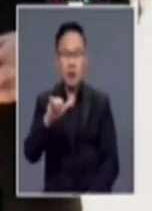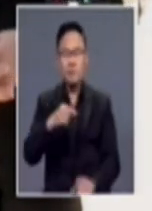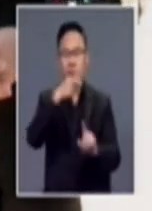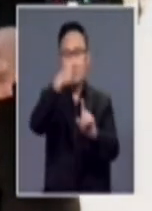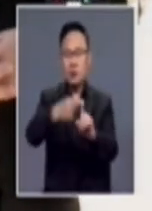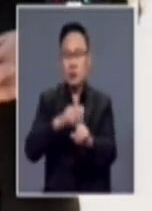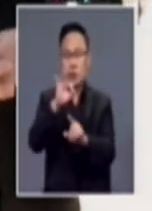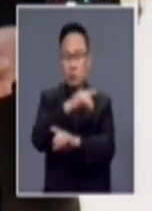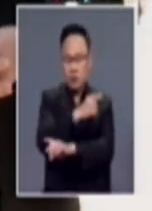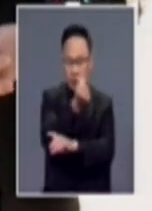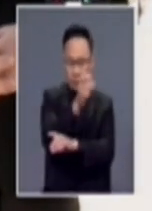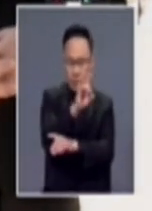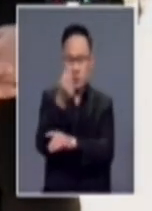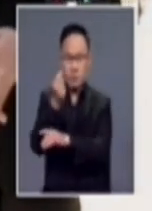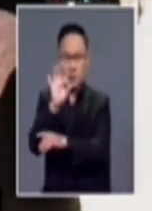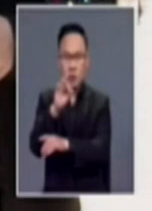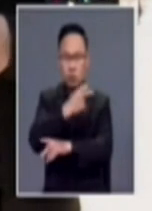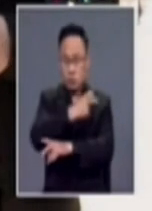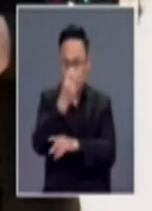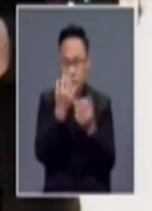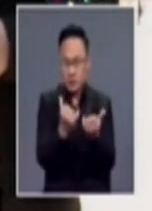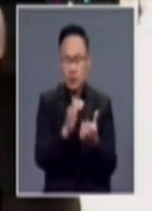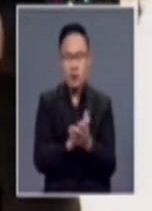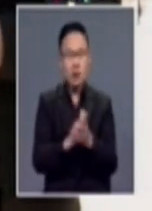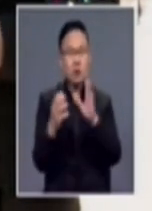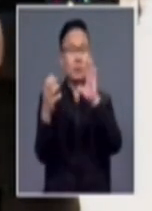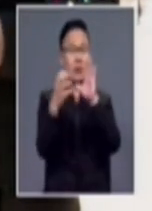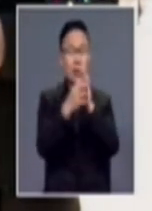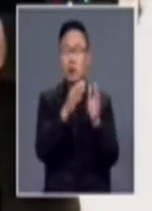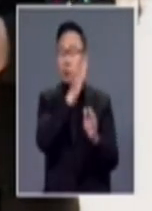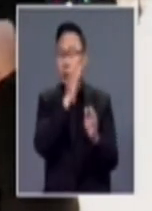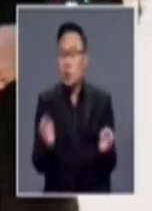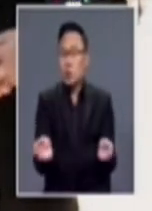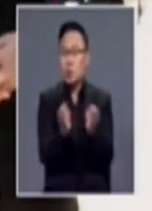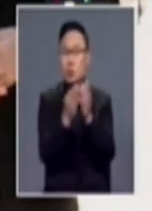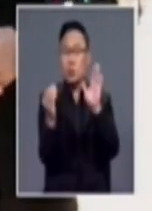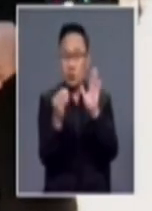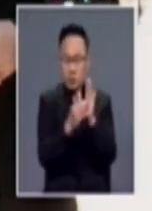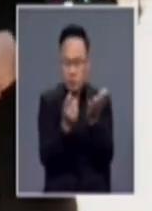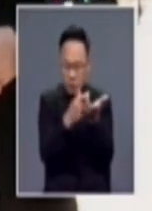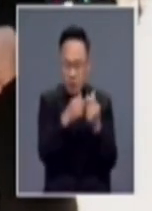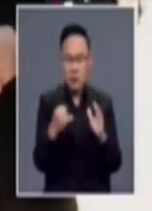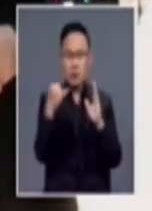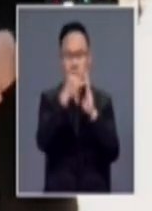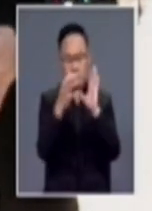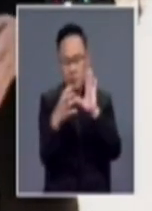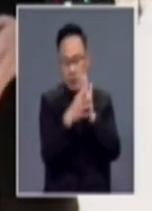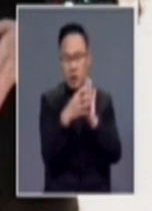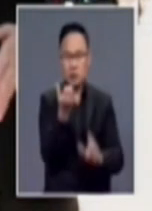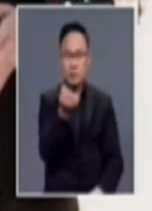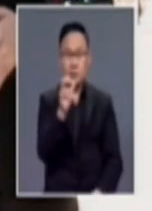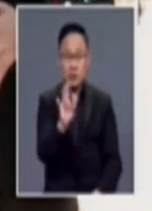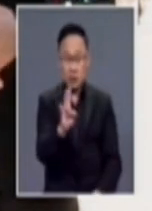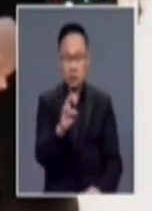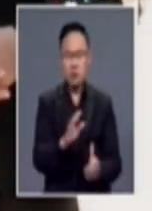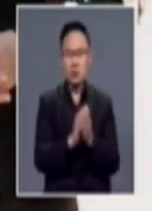ถึง19กันยายนนี้คุณผู้ชมคะในพื้นที่ภาคกลางถ้ารวมกรุงเทพมหานครแล้วนะคะจะรวมทั้งสิ้น17จังหวัดซึ่งรัฐบา